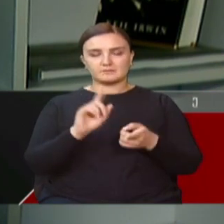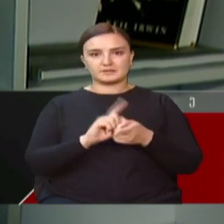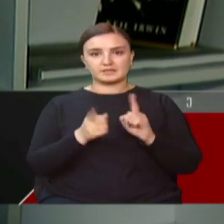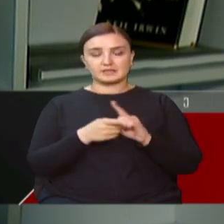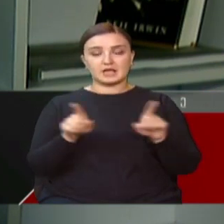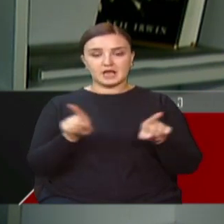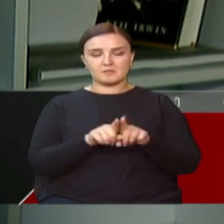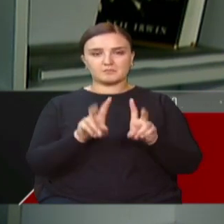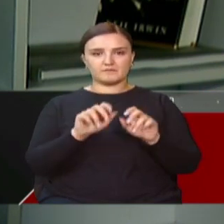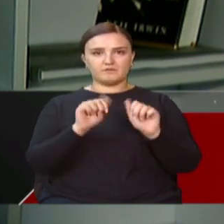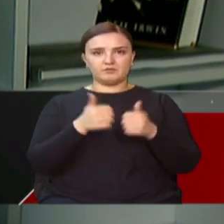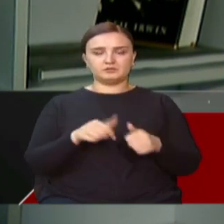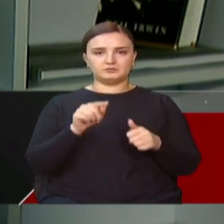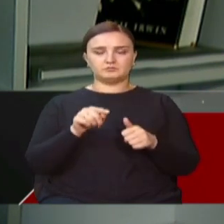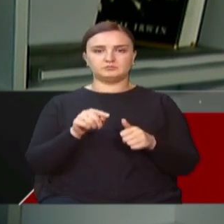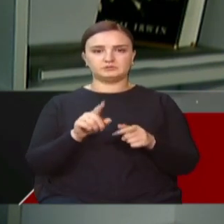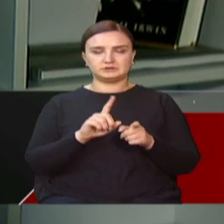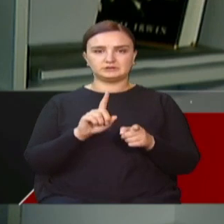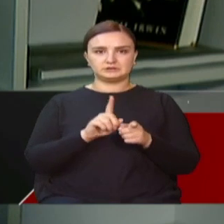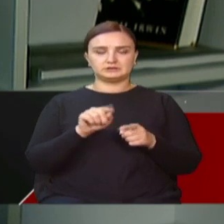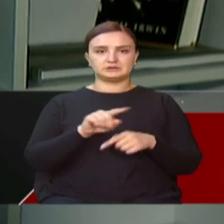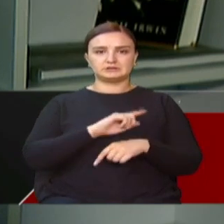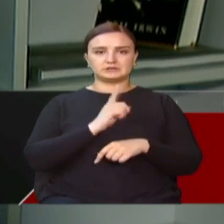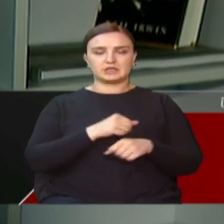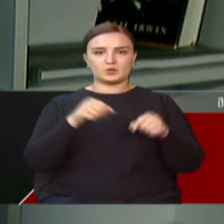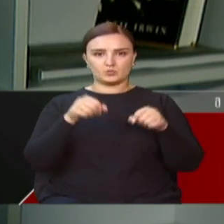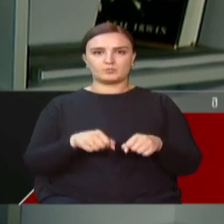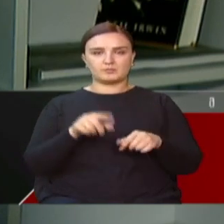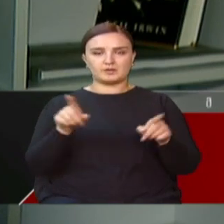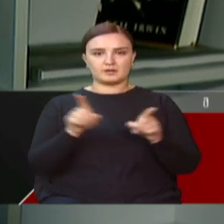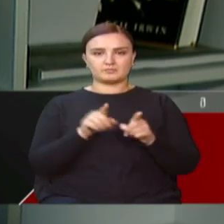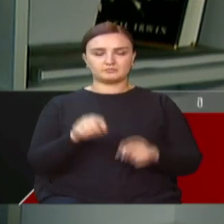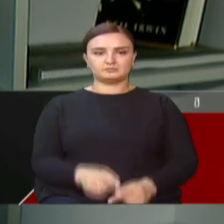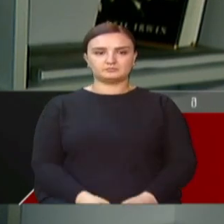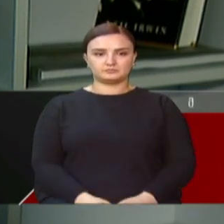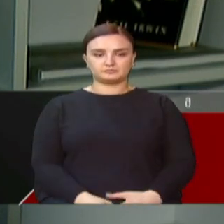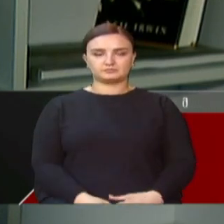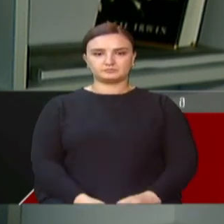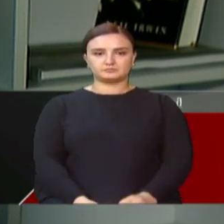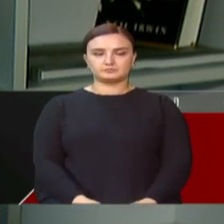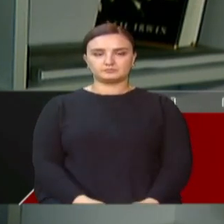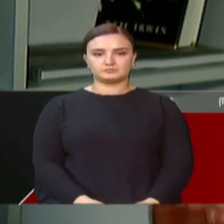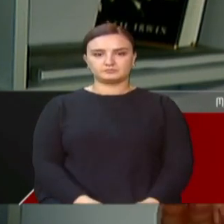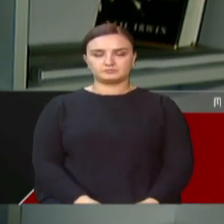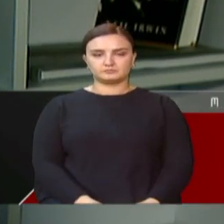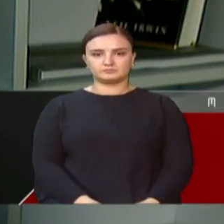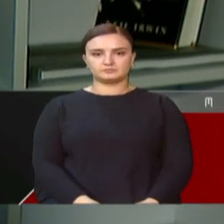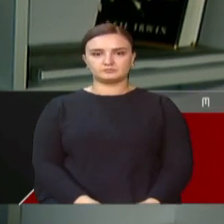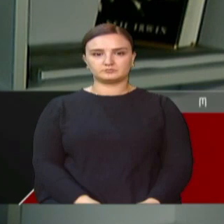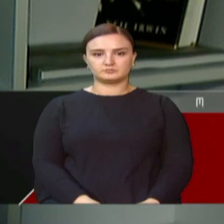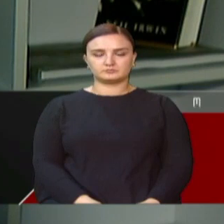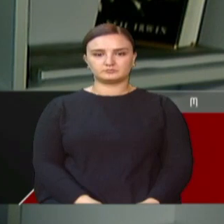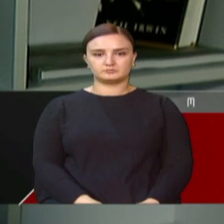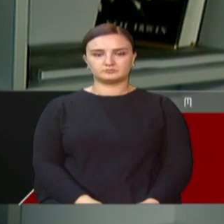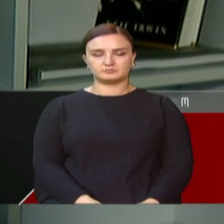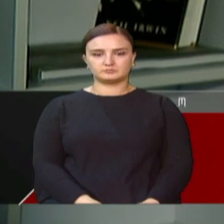tu. Ai ragați, maset mokleva din zala upleva, e helebi e cu ceva, se utcoata, realul zia n-am de vermidis. Realul